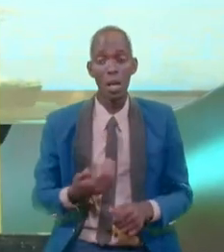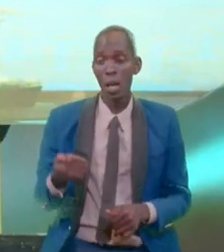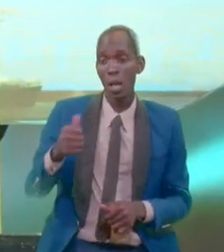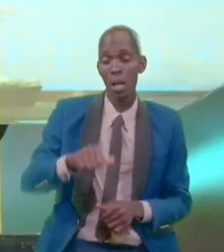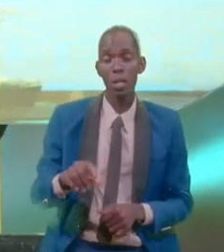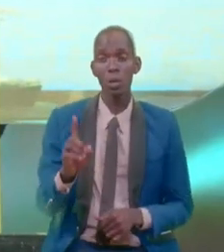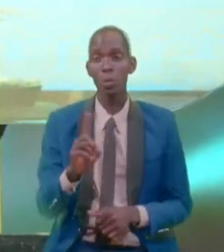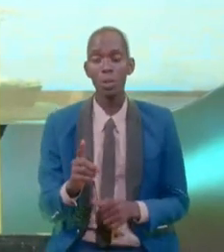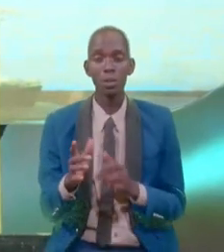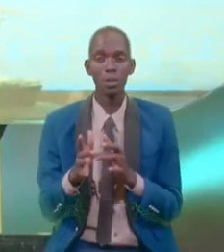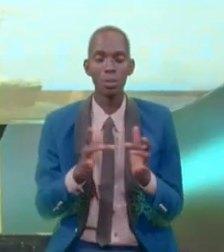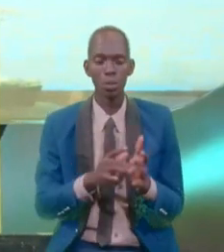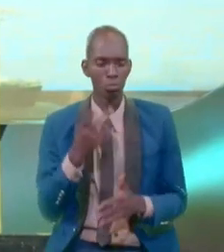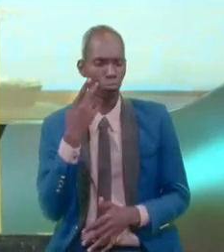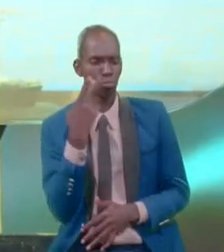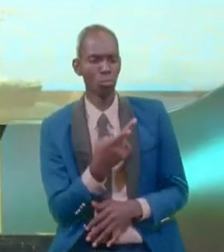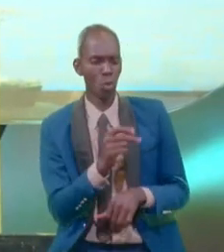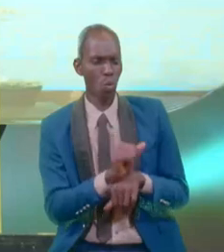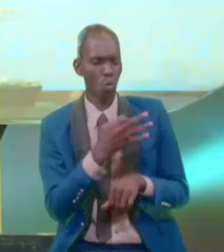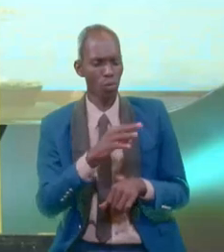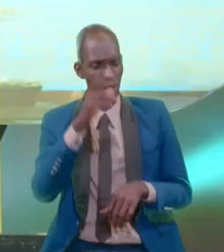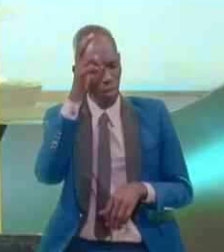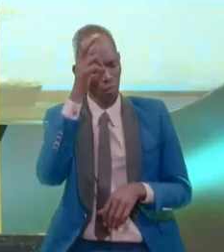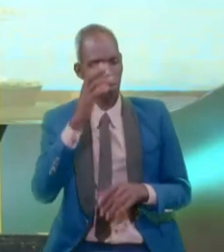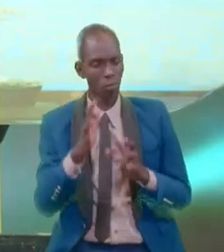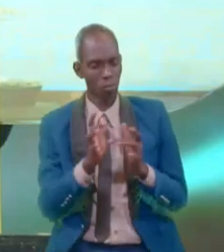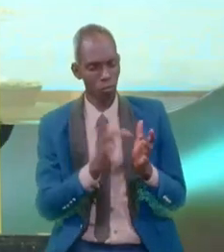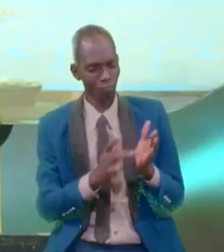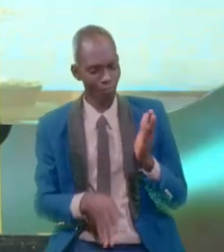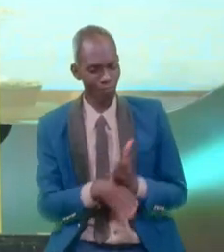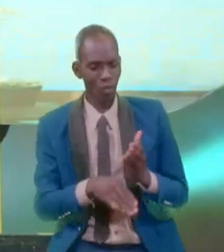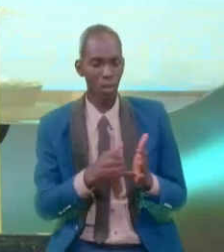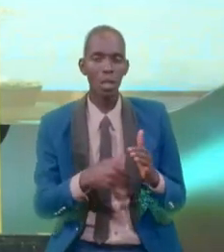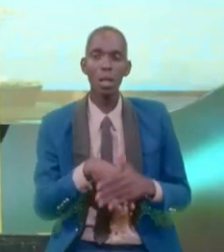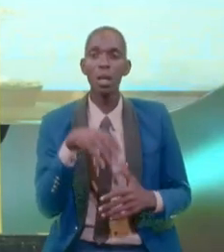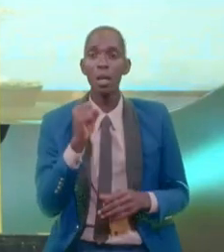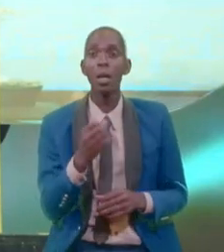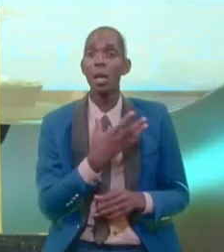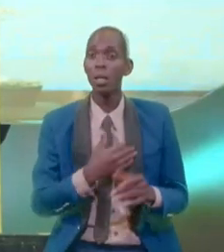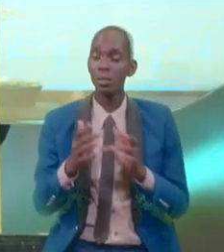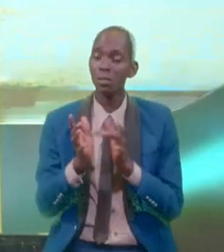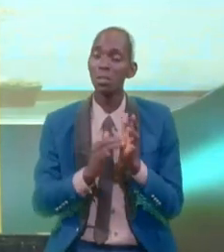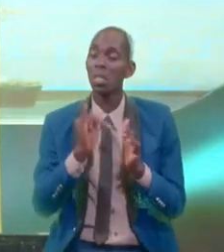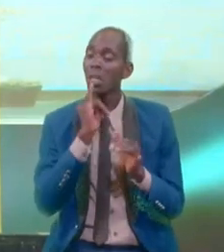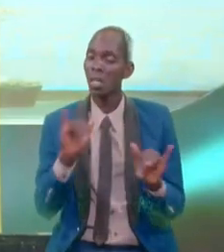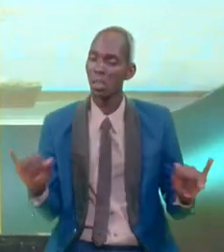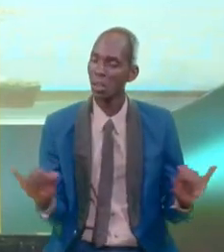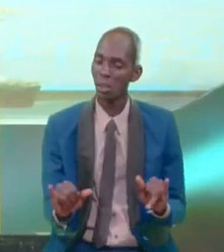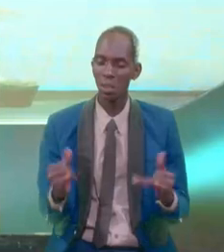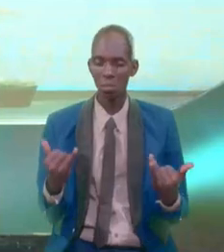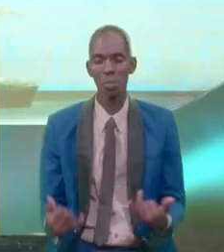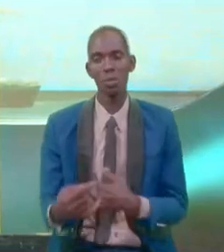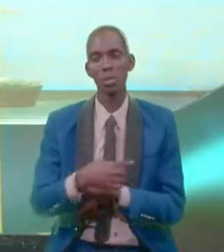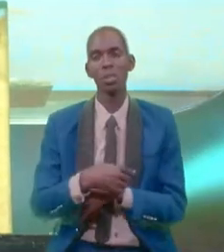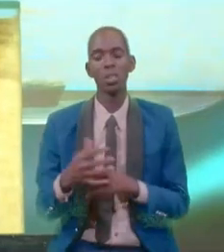partout qu'il voyait l'œuvre du diable, et il détruisait cela. Il est le même ce jour.